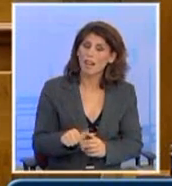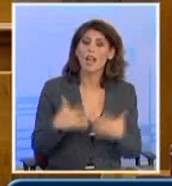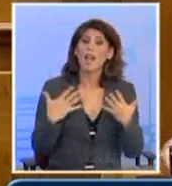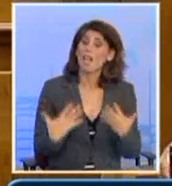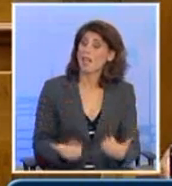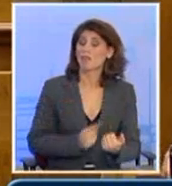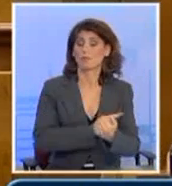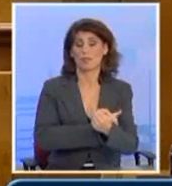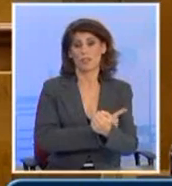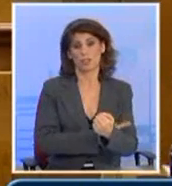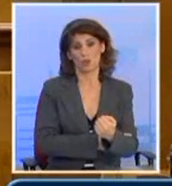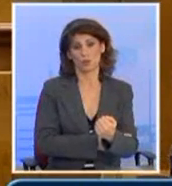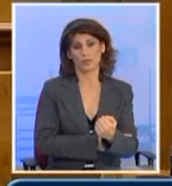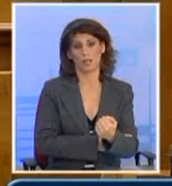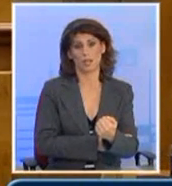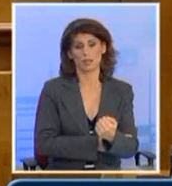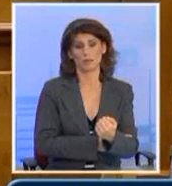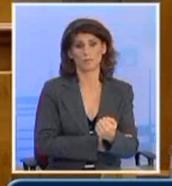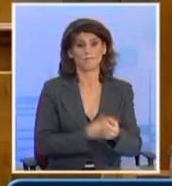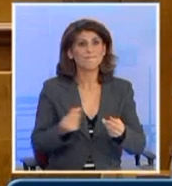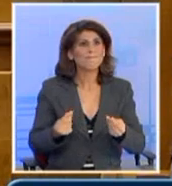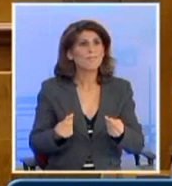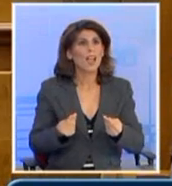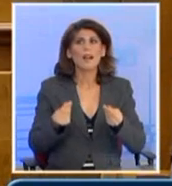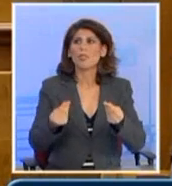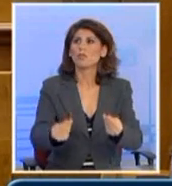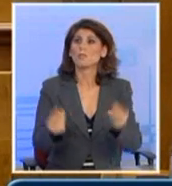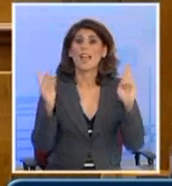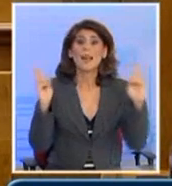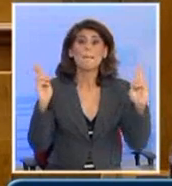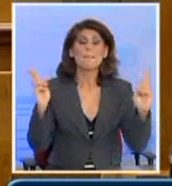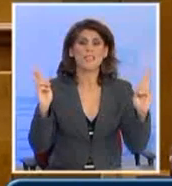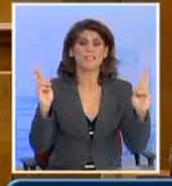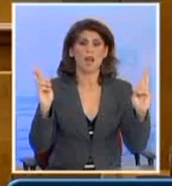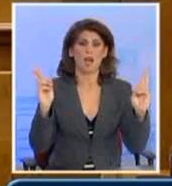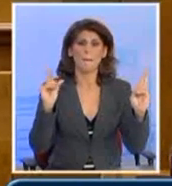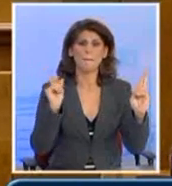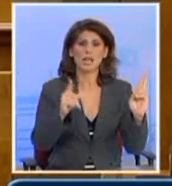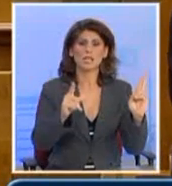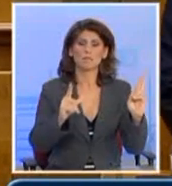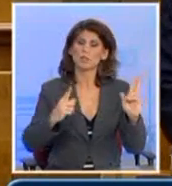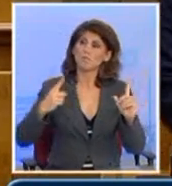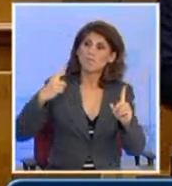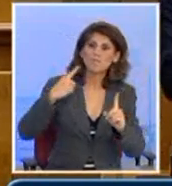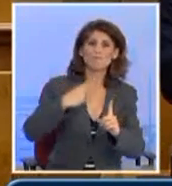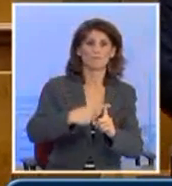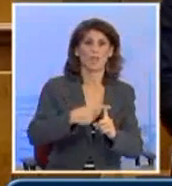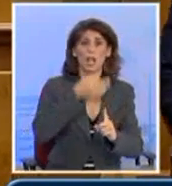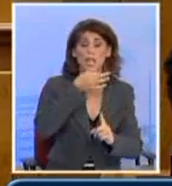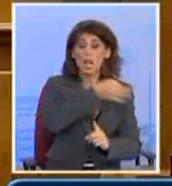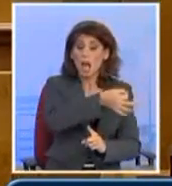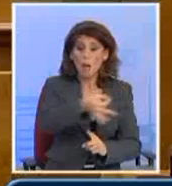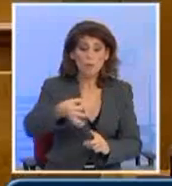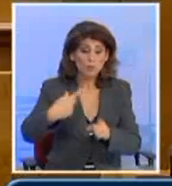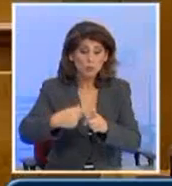έχουμε τη δυνατότητα να δώσουμε ελπίδα, να στείλουμε ένα μήνυμα αισιοδοξίας και να πούμε στον